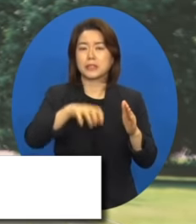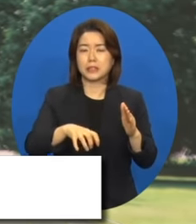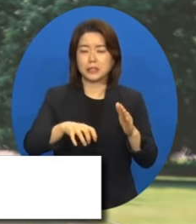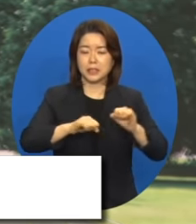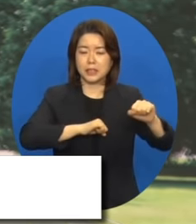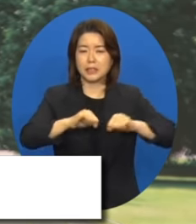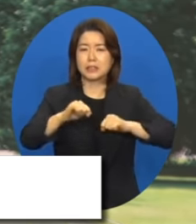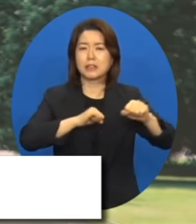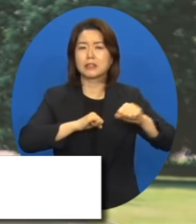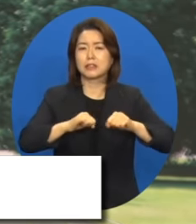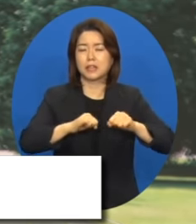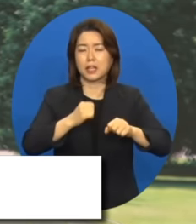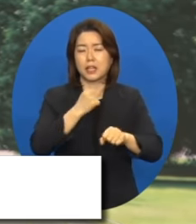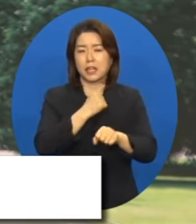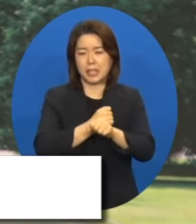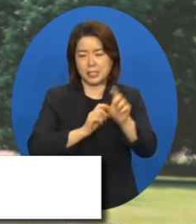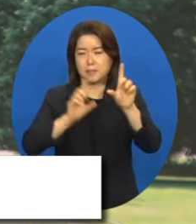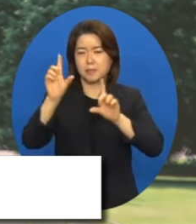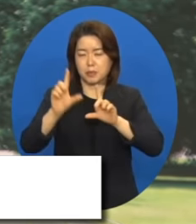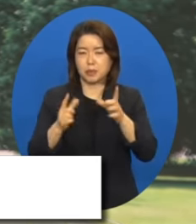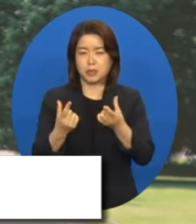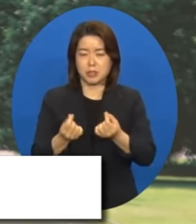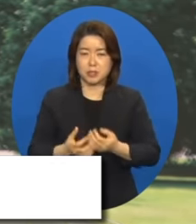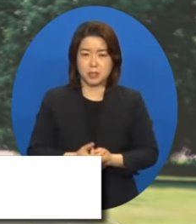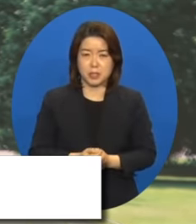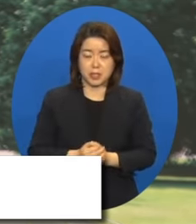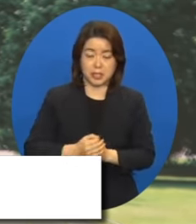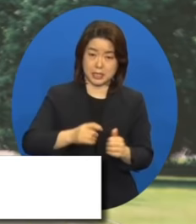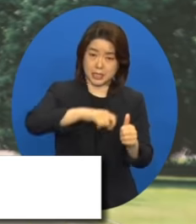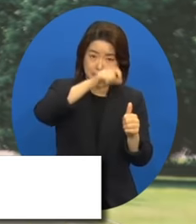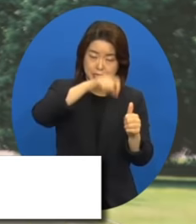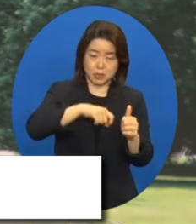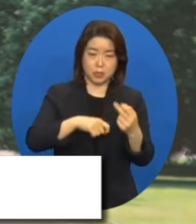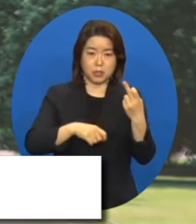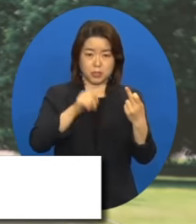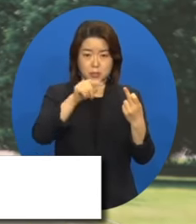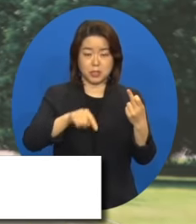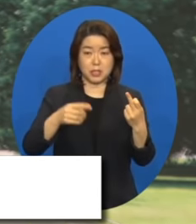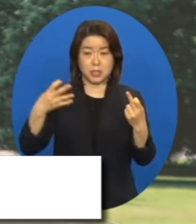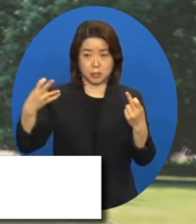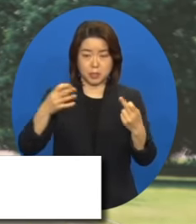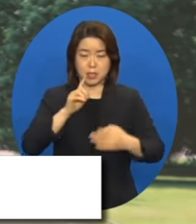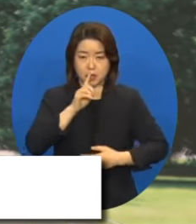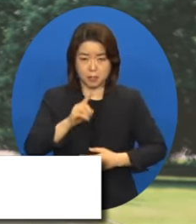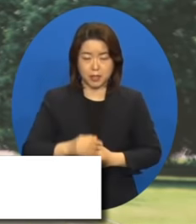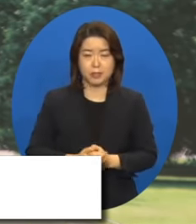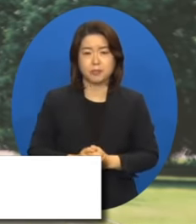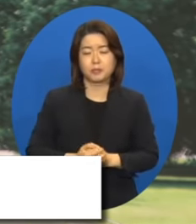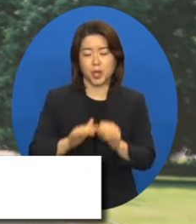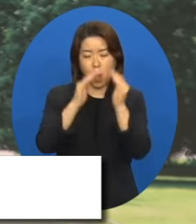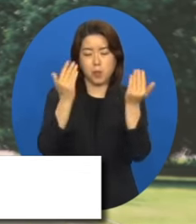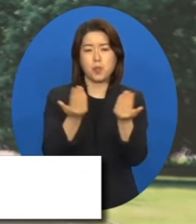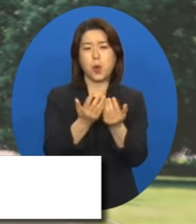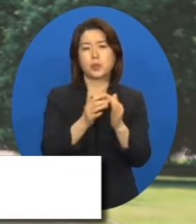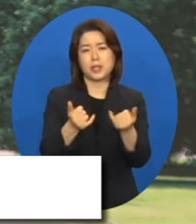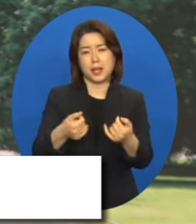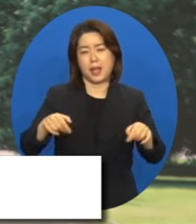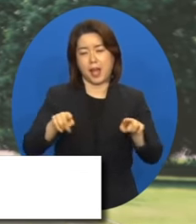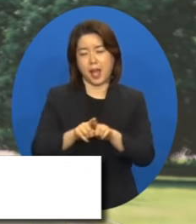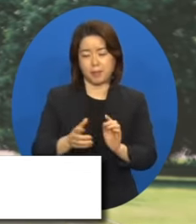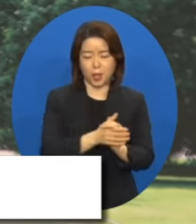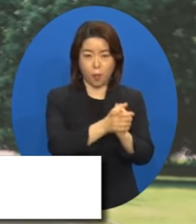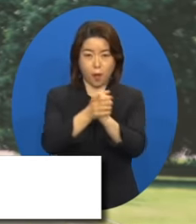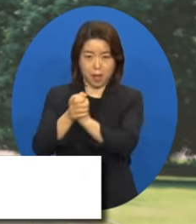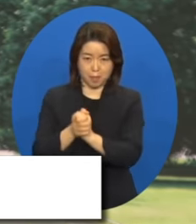역사하는 증상인 것입니다. 히브리서 12장 14절에 보면 모든 사랑과 더불어